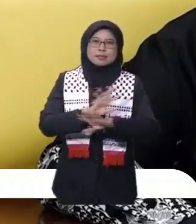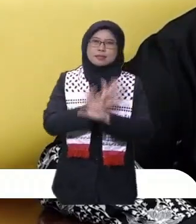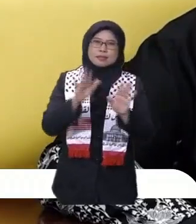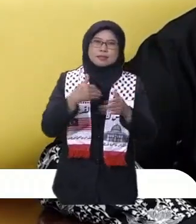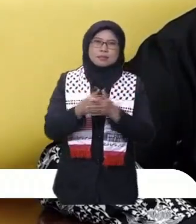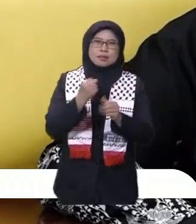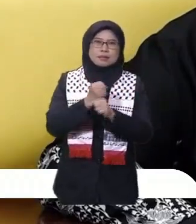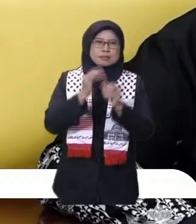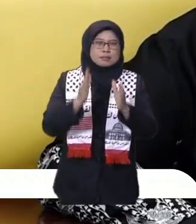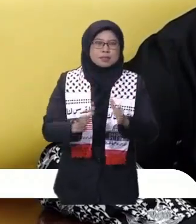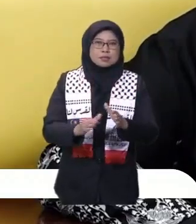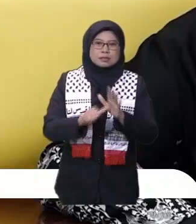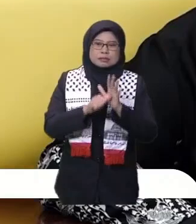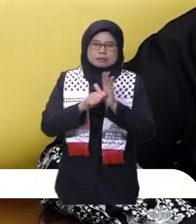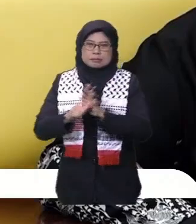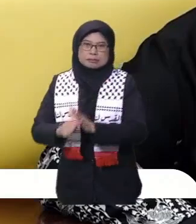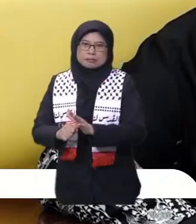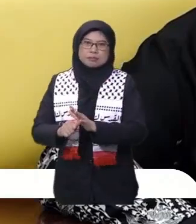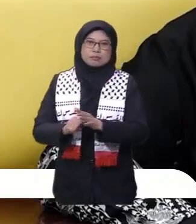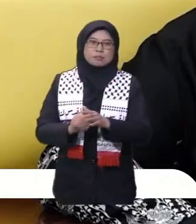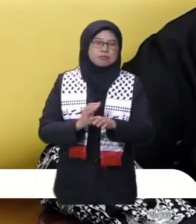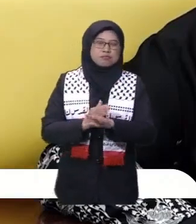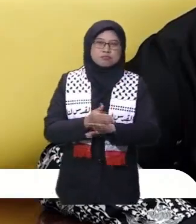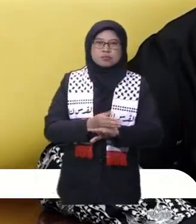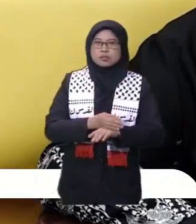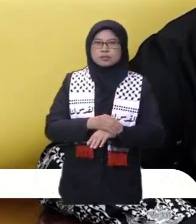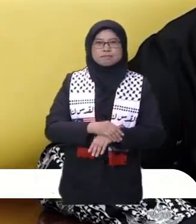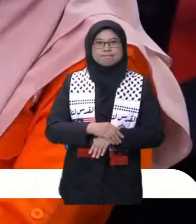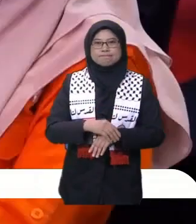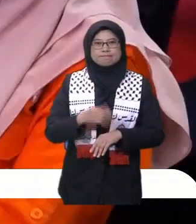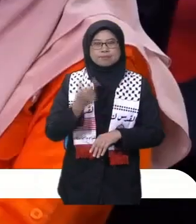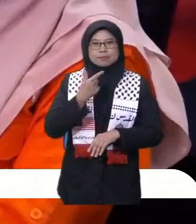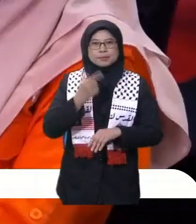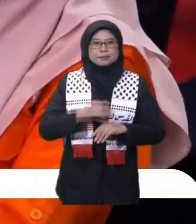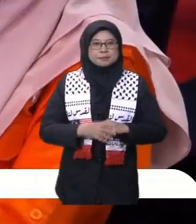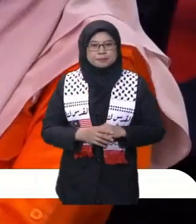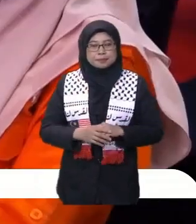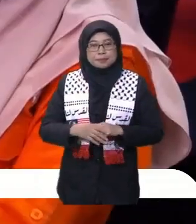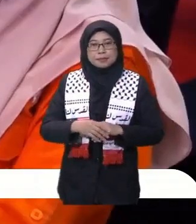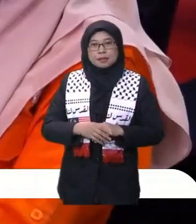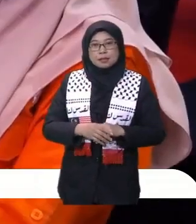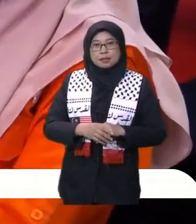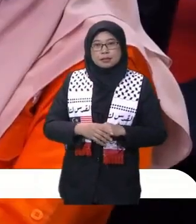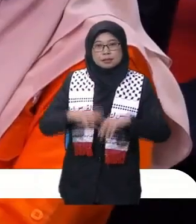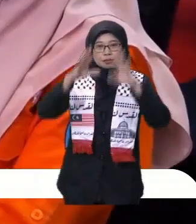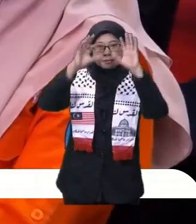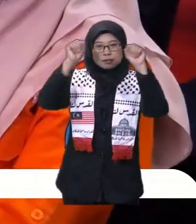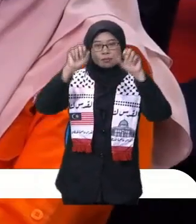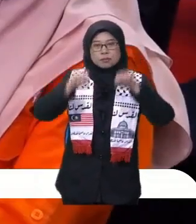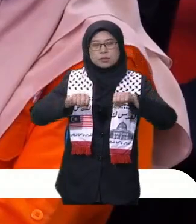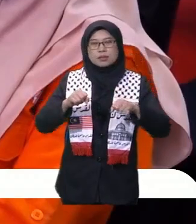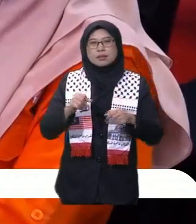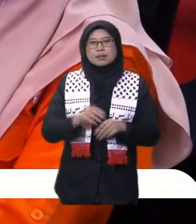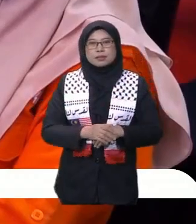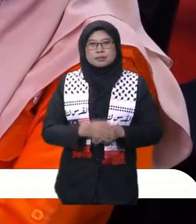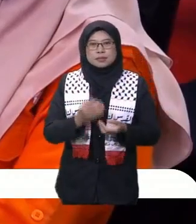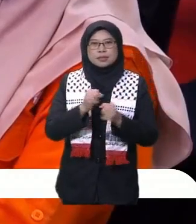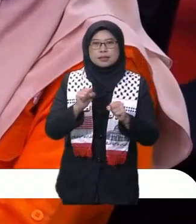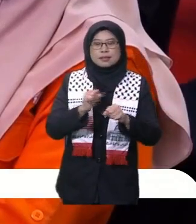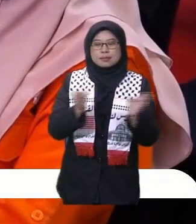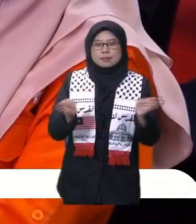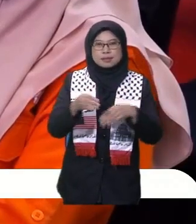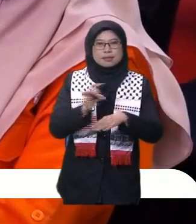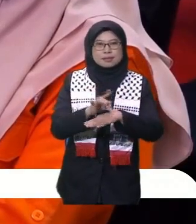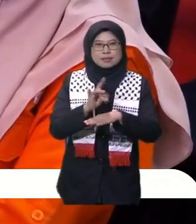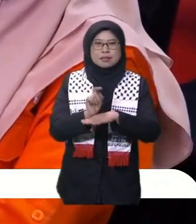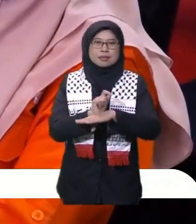pekerja is overstess Burnout dan sebagainya Dr zulifli berkata majikan boleh menyediakan fasiliti seperti bilik kaunseling